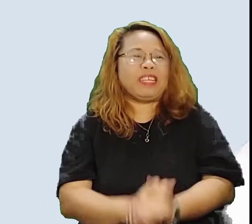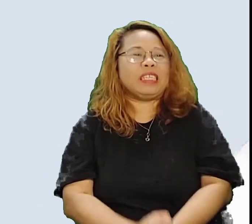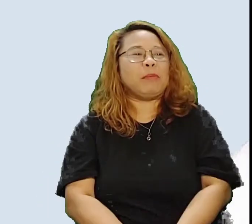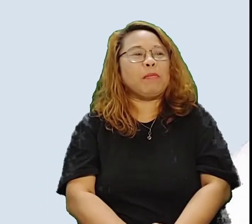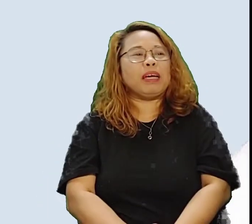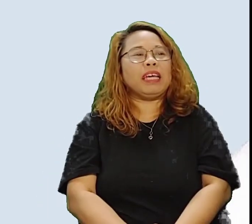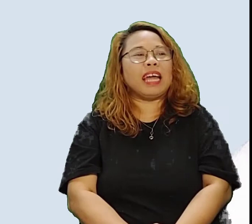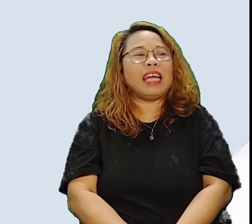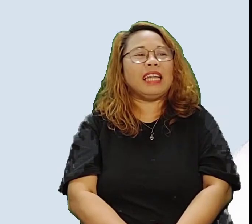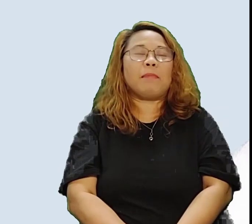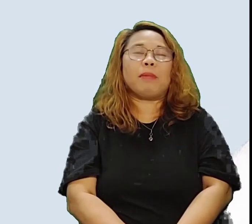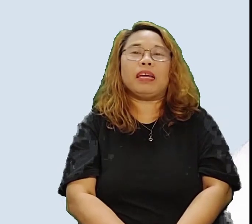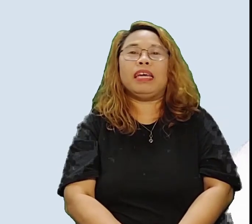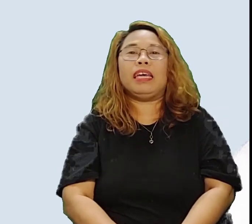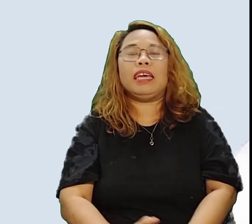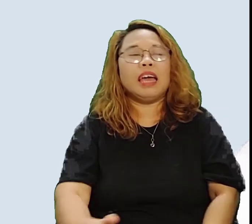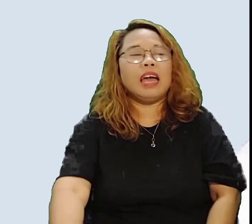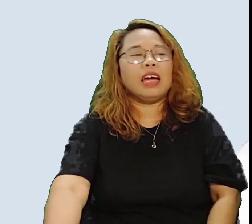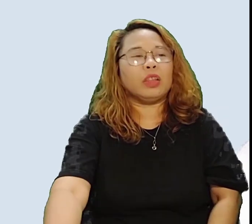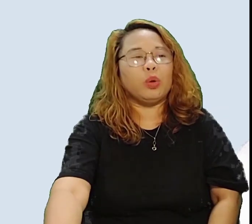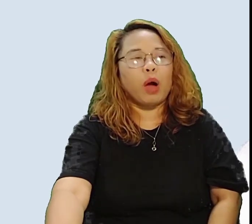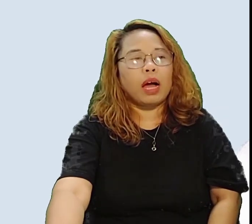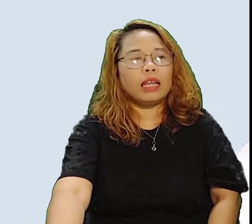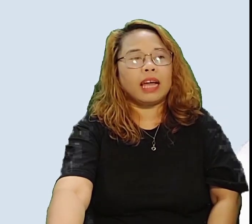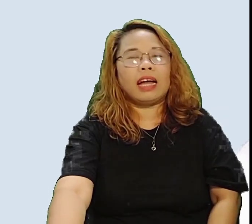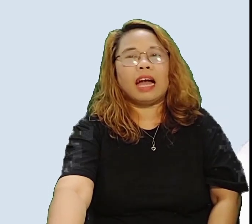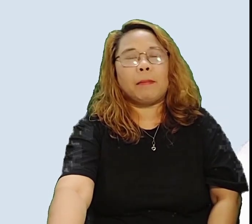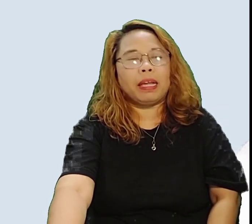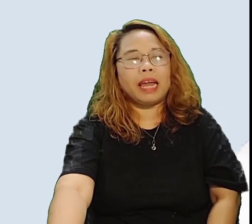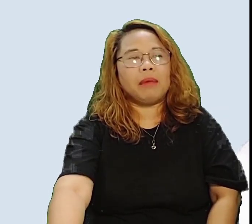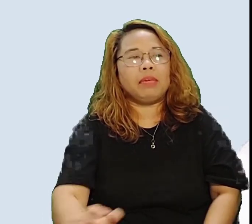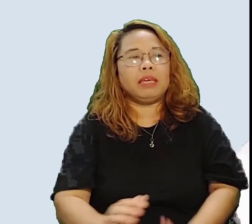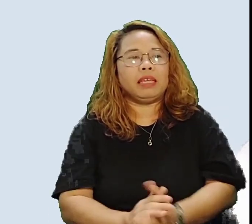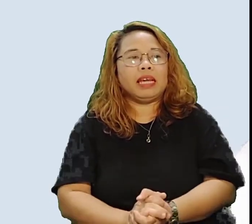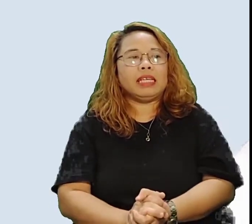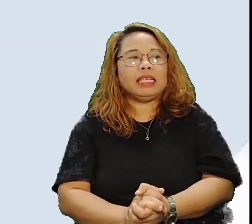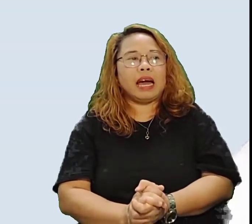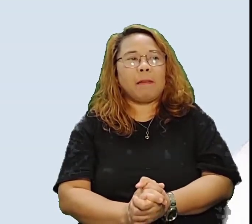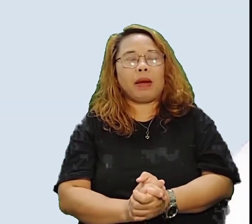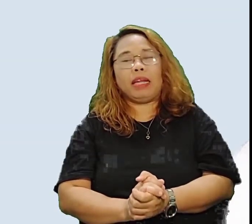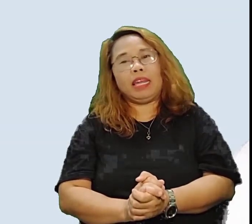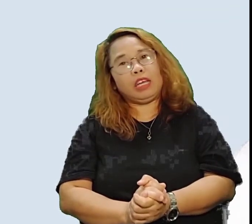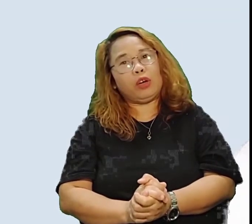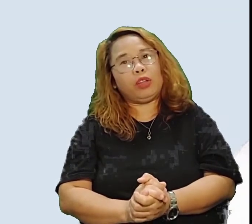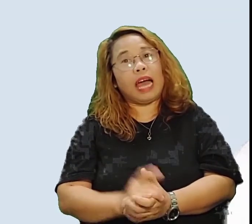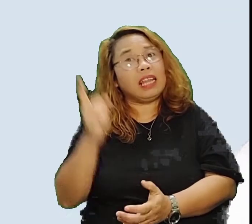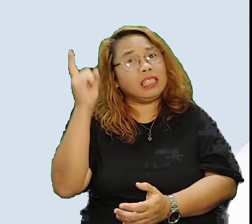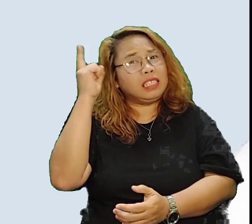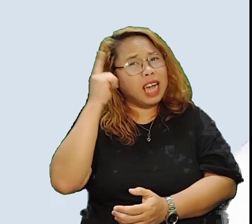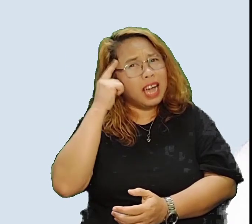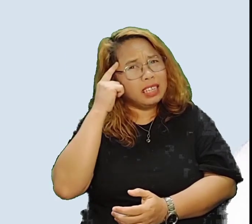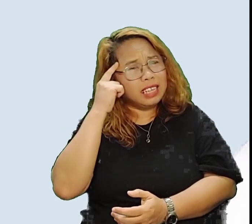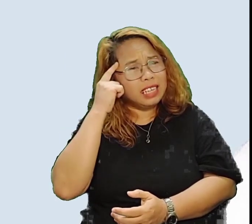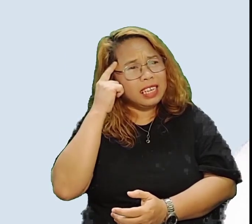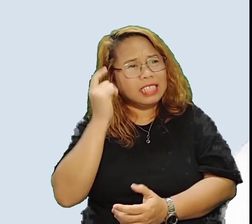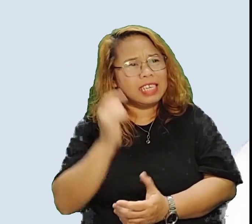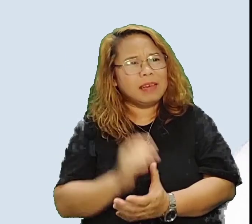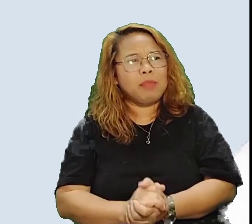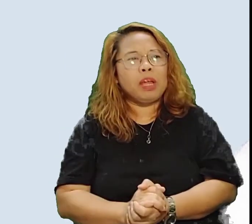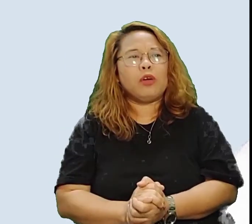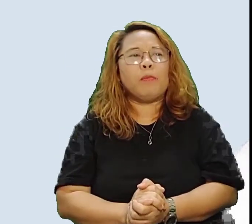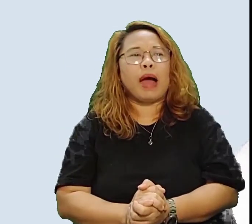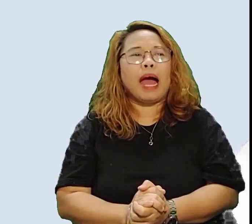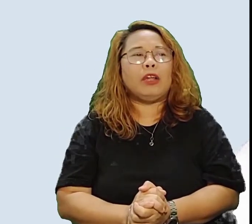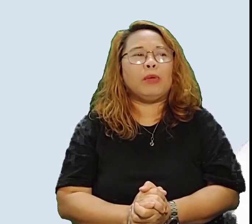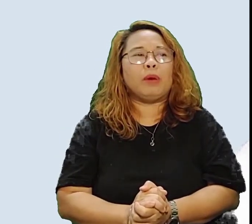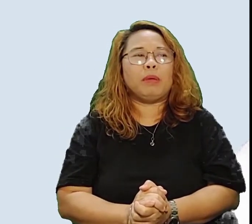na tulad ko. Sa pamamagitan ng pagiging katuwang at kaagapay namin sa paglilingkod. At siyang